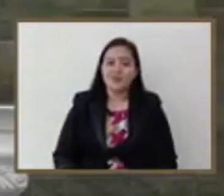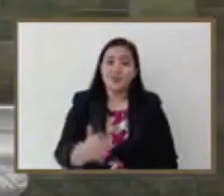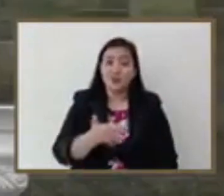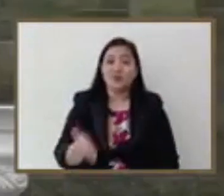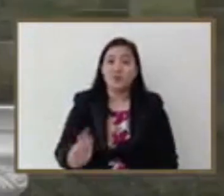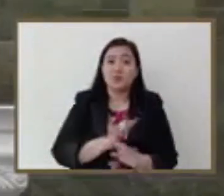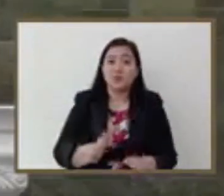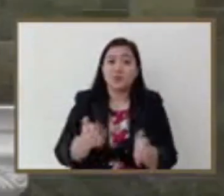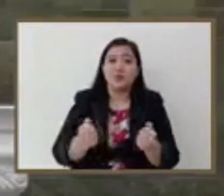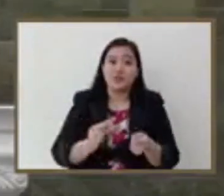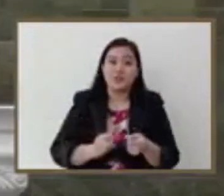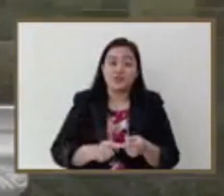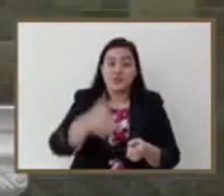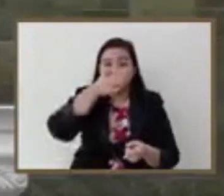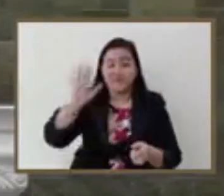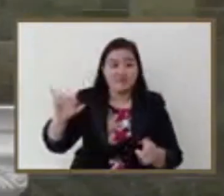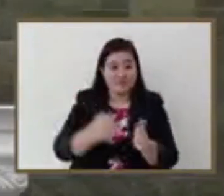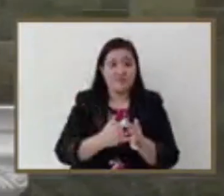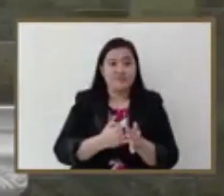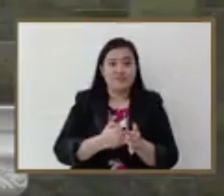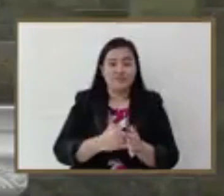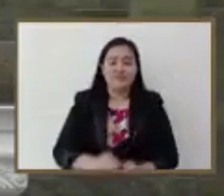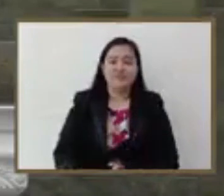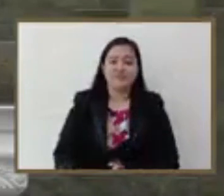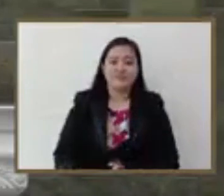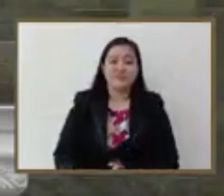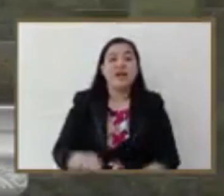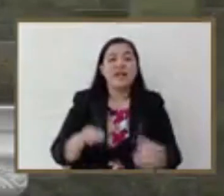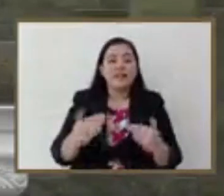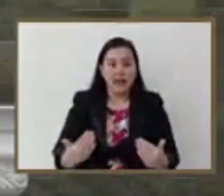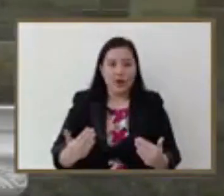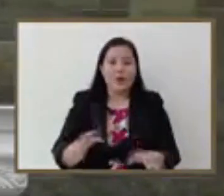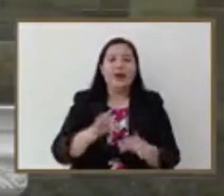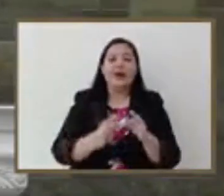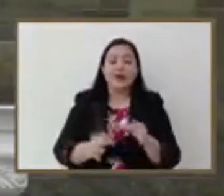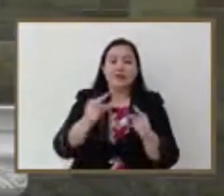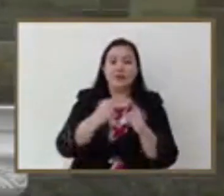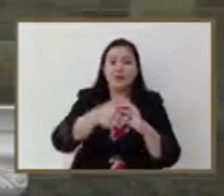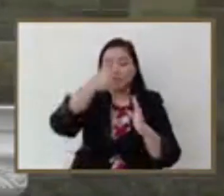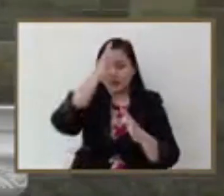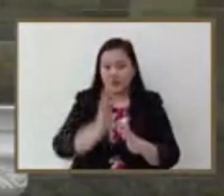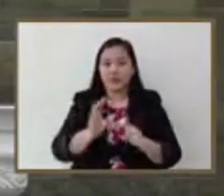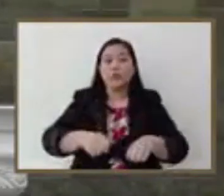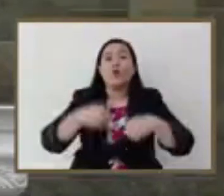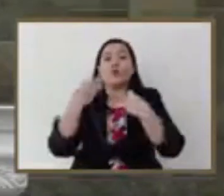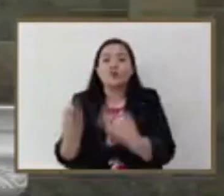Kapatid, kung ang salita ng Diyos ay nag-o-offer sa atin ng gano'n, why don't we take